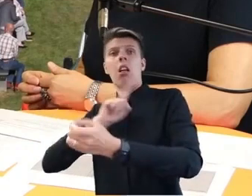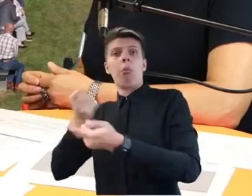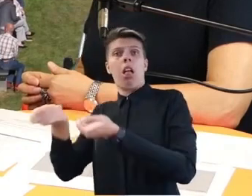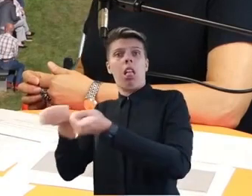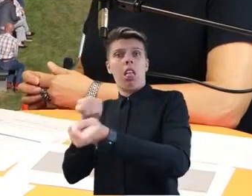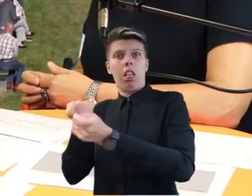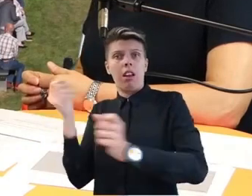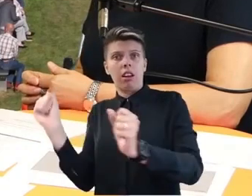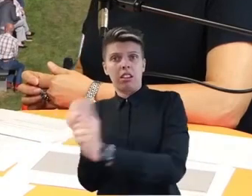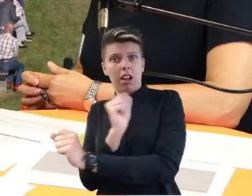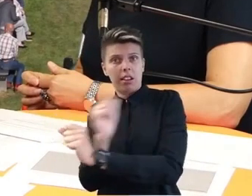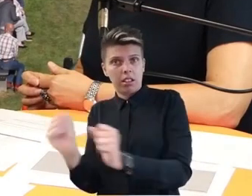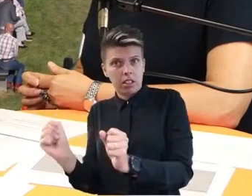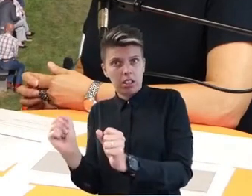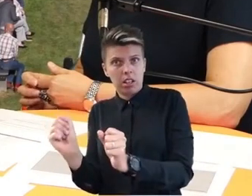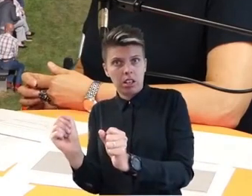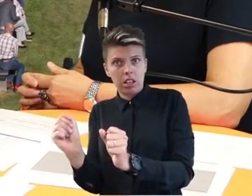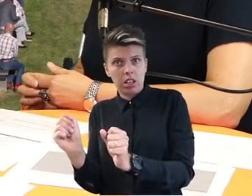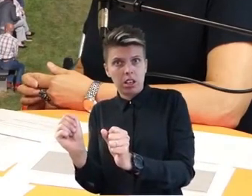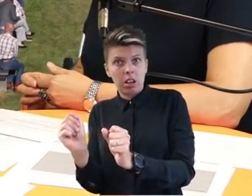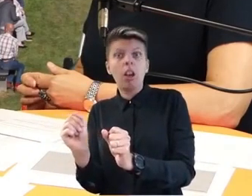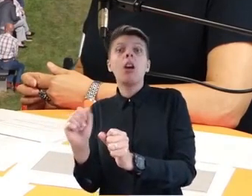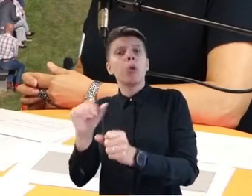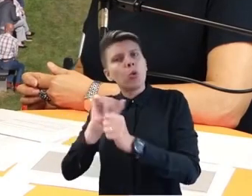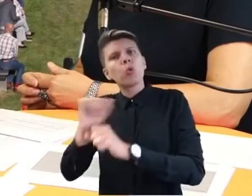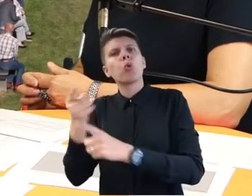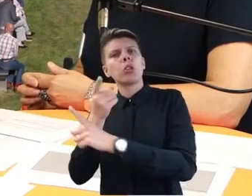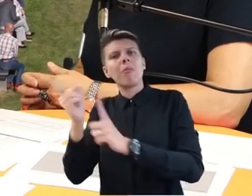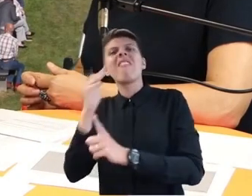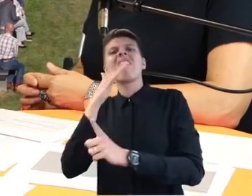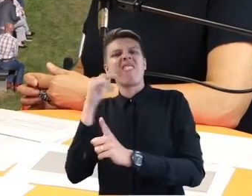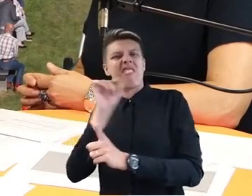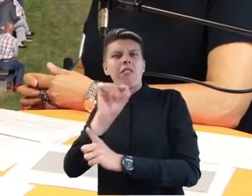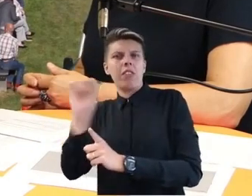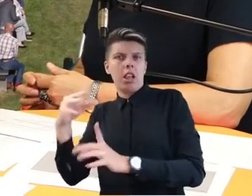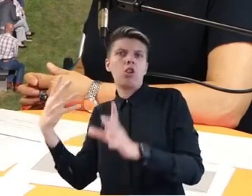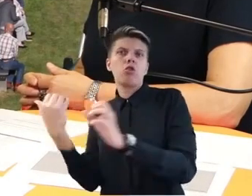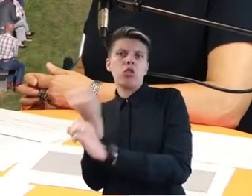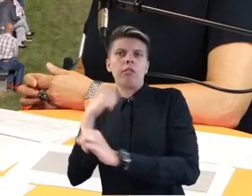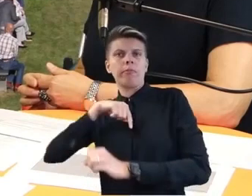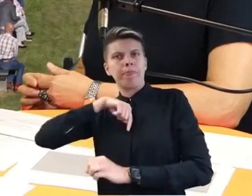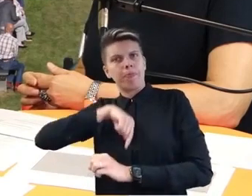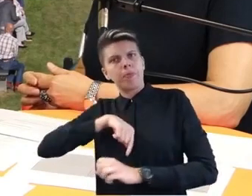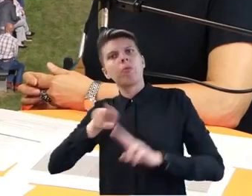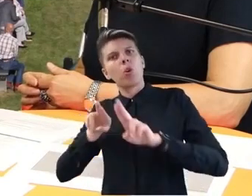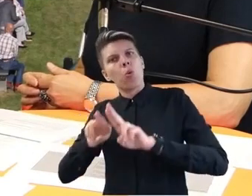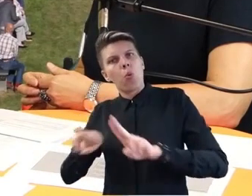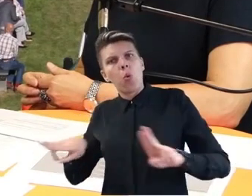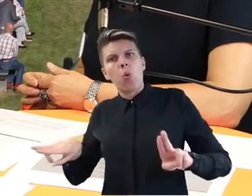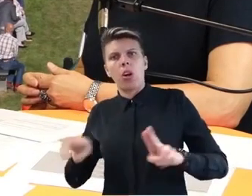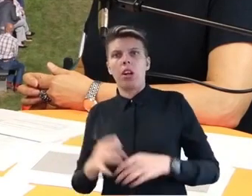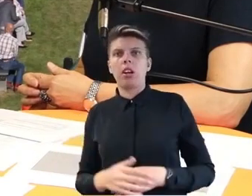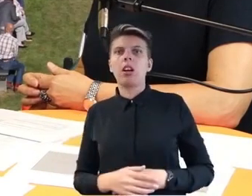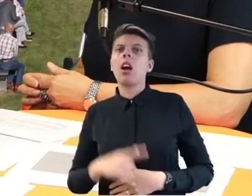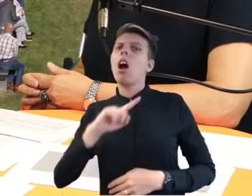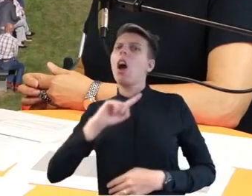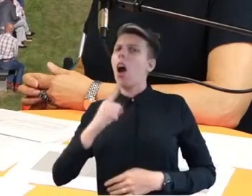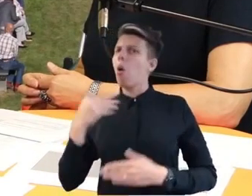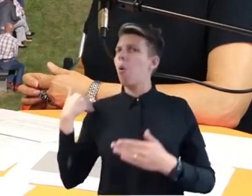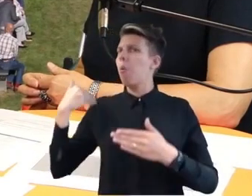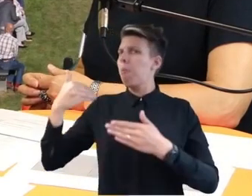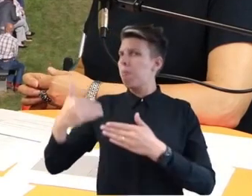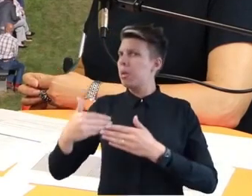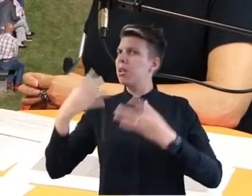zurückzugewinnen und man hat auch die erkenntnisse gewonnen dass menschen sich sehr kooperativ und